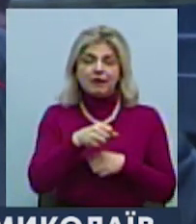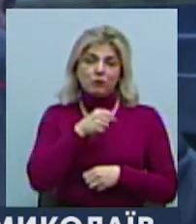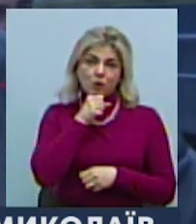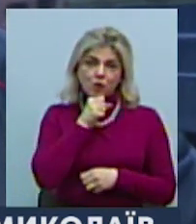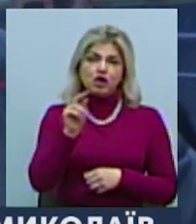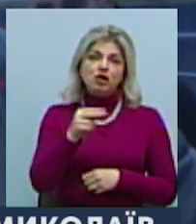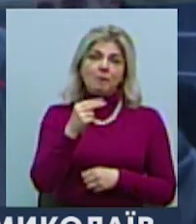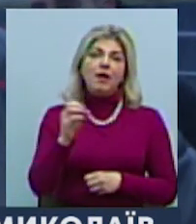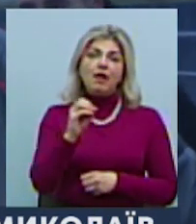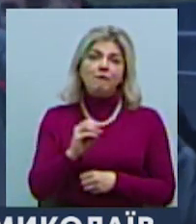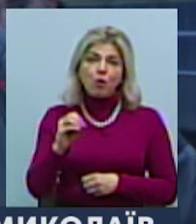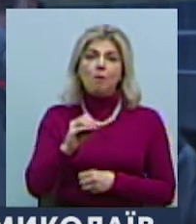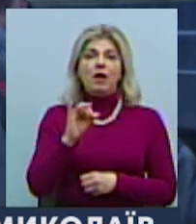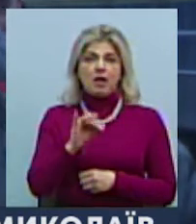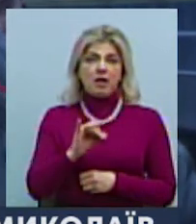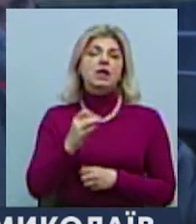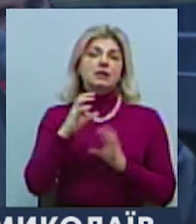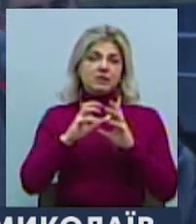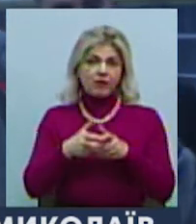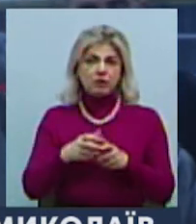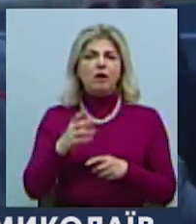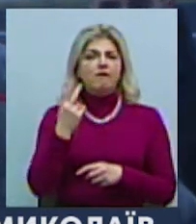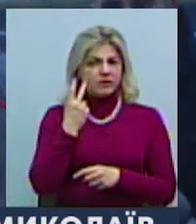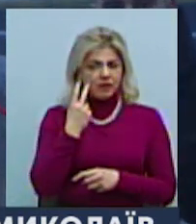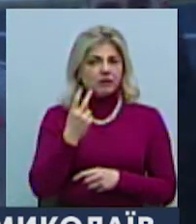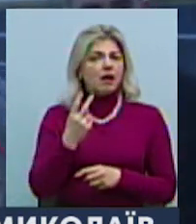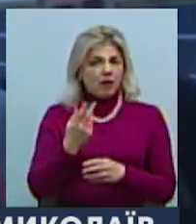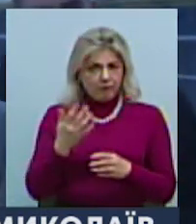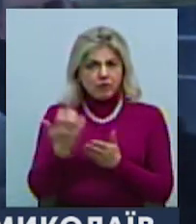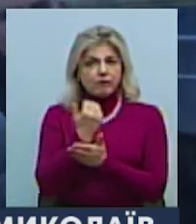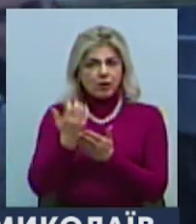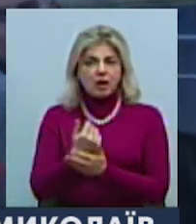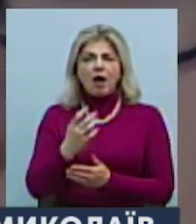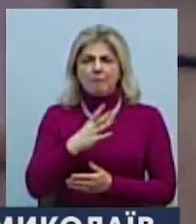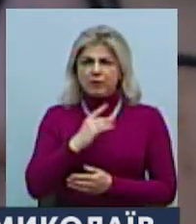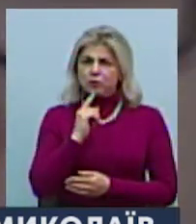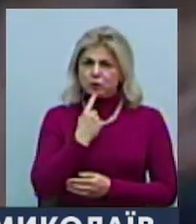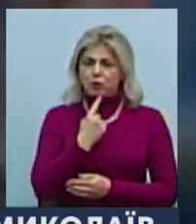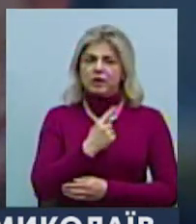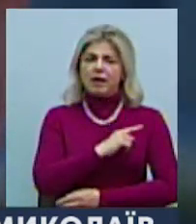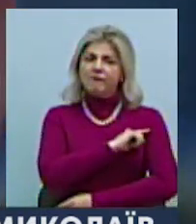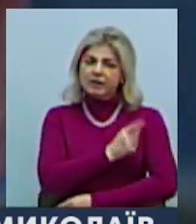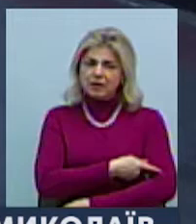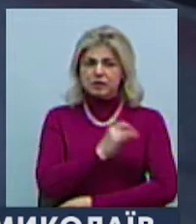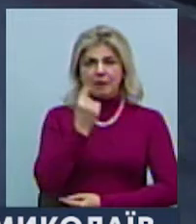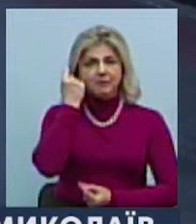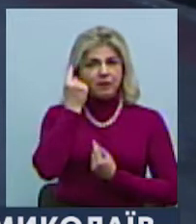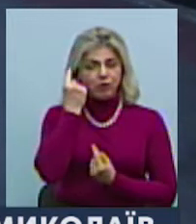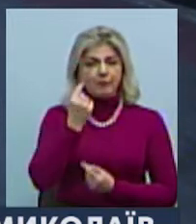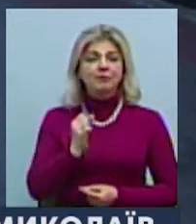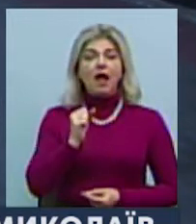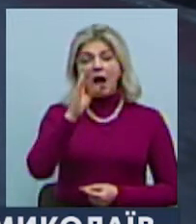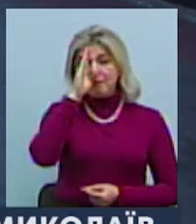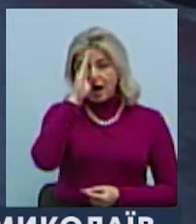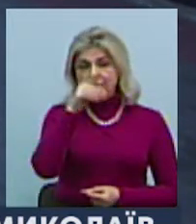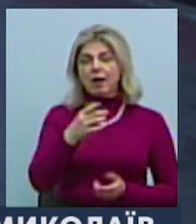світу, постійно там у призах. Тобто було важко психологічно і фізично. Максим Старовойт переміг у змаганнях серед